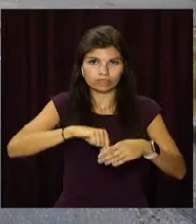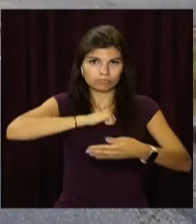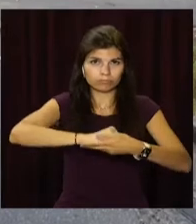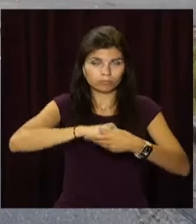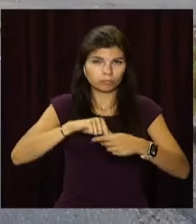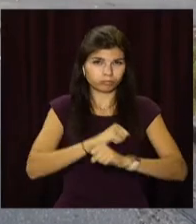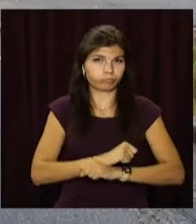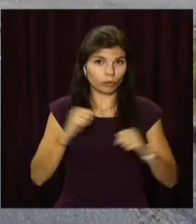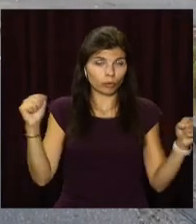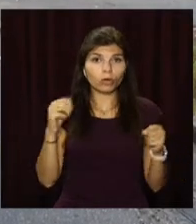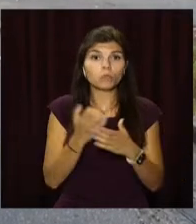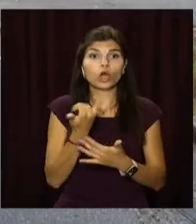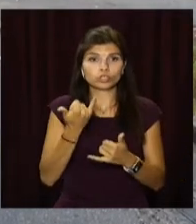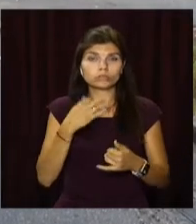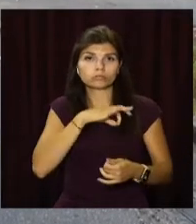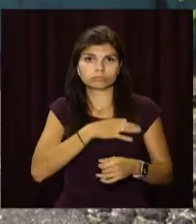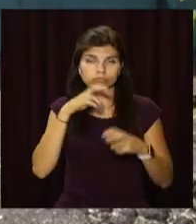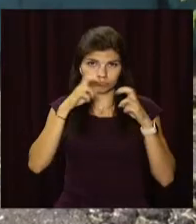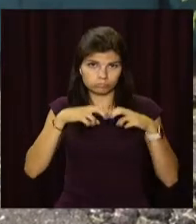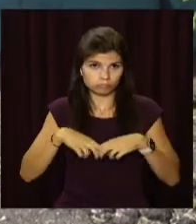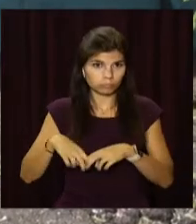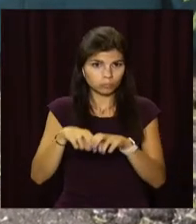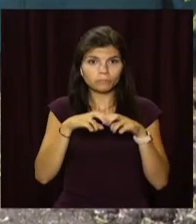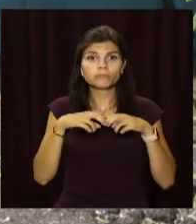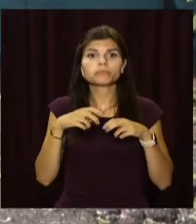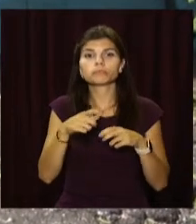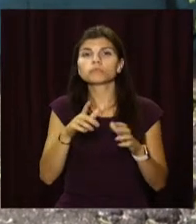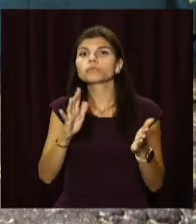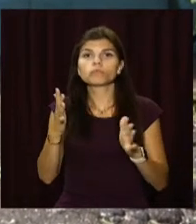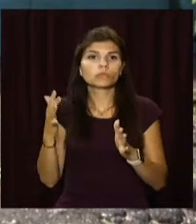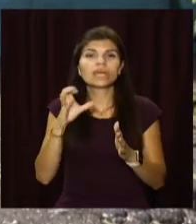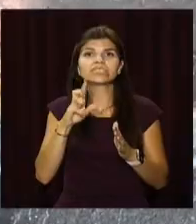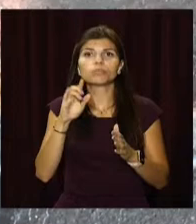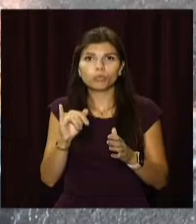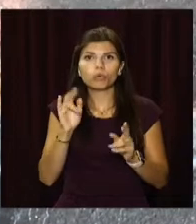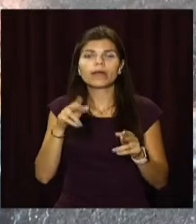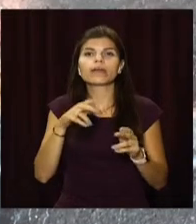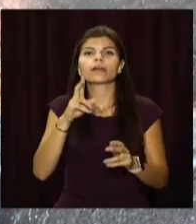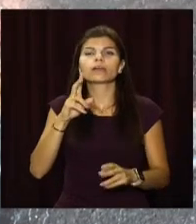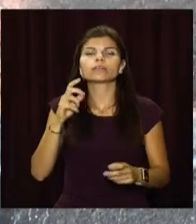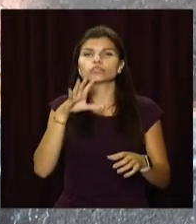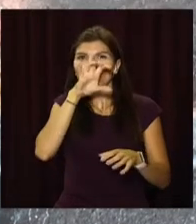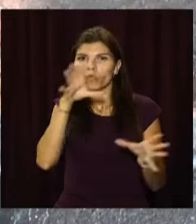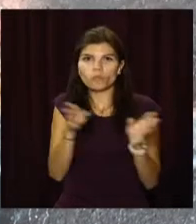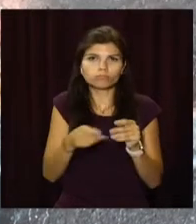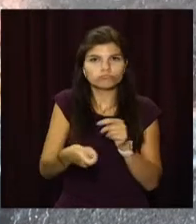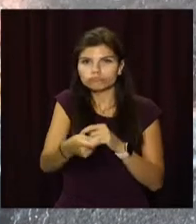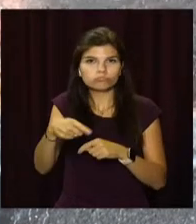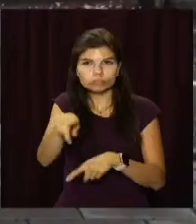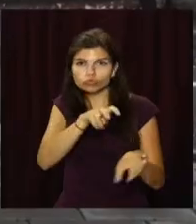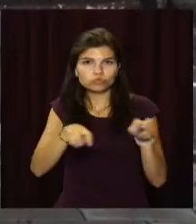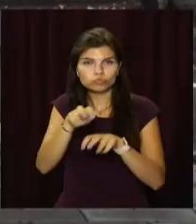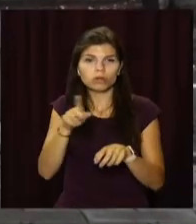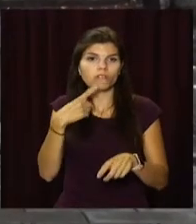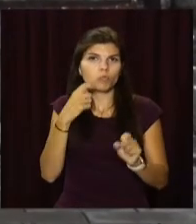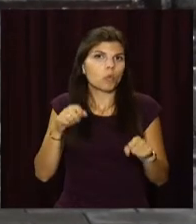місці працюють слідчо-оперативна група, вибухотехніки, спеціальні підрозділи СБУ та кінологи. Співробітники правоохоронних органів не виключають